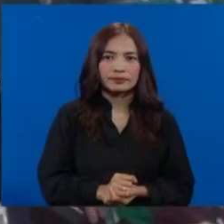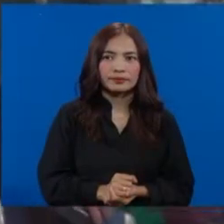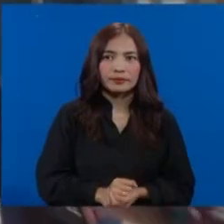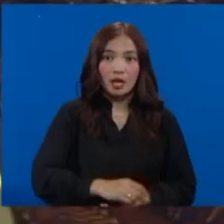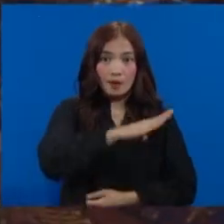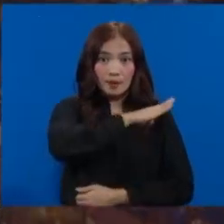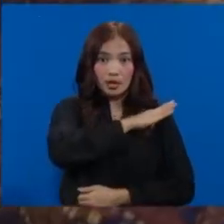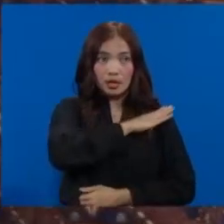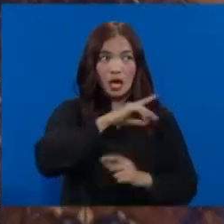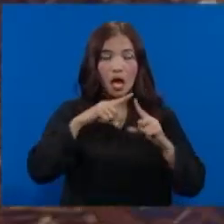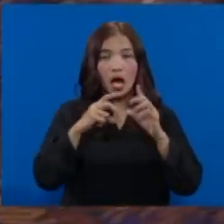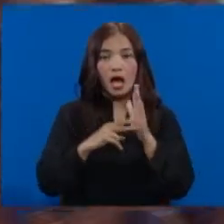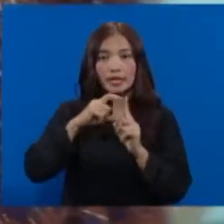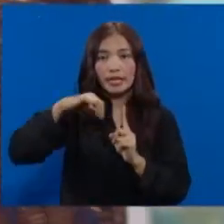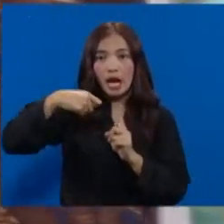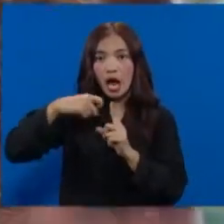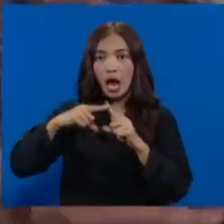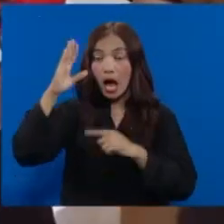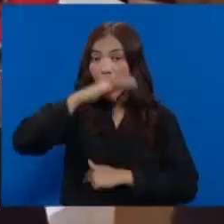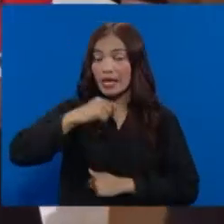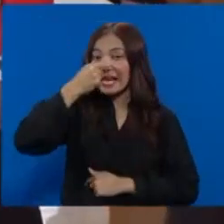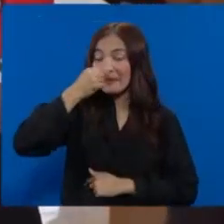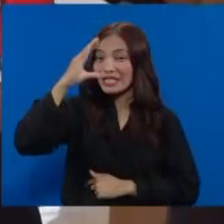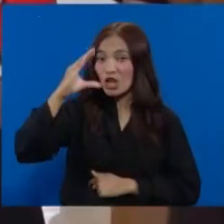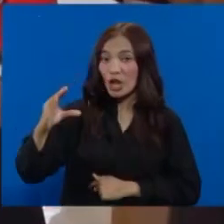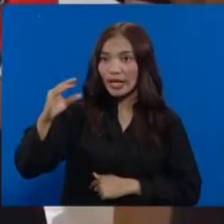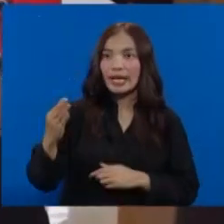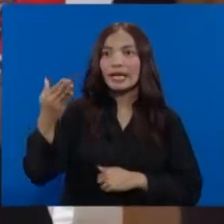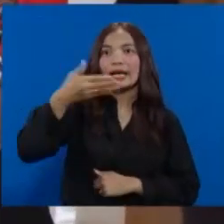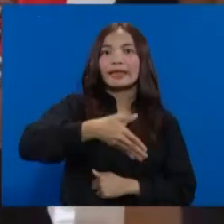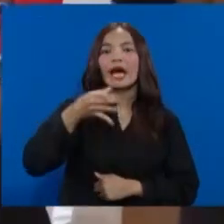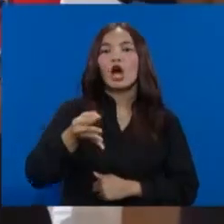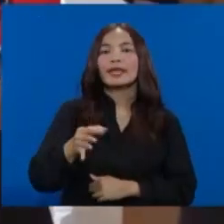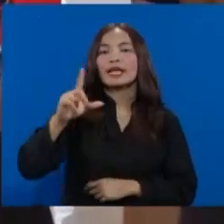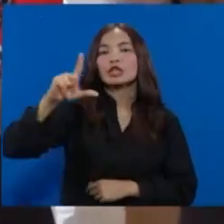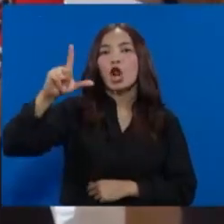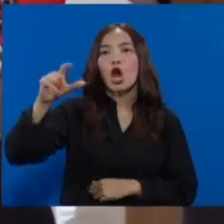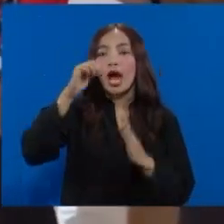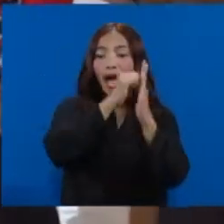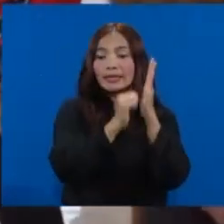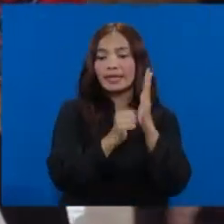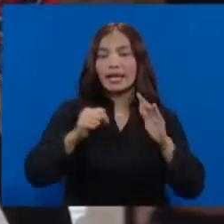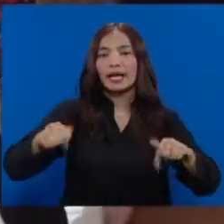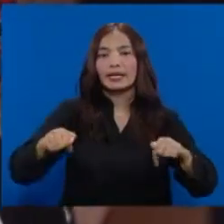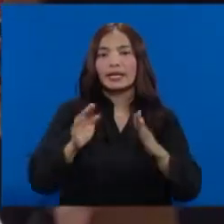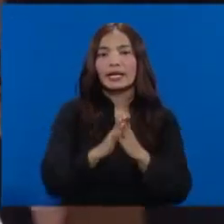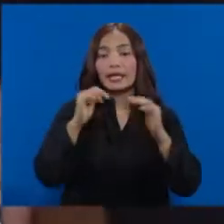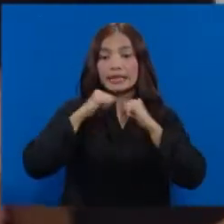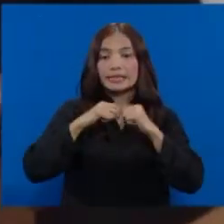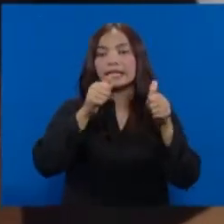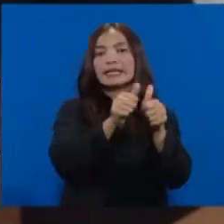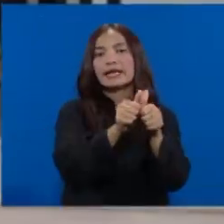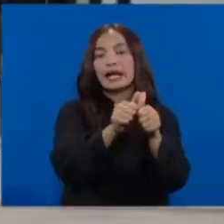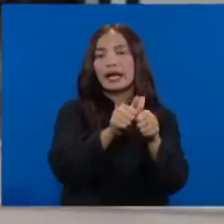Panglima TNI Jenderal Andika Perkasa Kamis sore mengunjungi Pura Mangkunegaran, Kota Solo, tempat acara tasyakuran pernikahan Kaisang